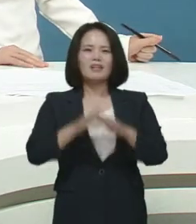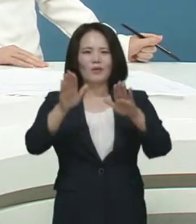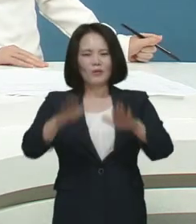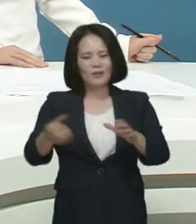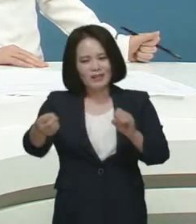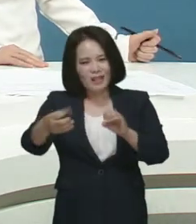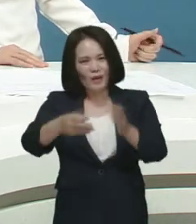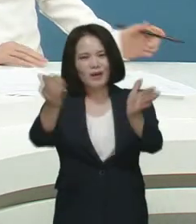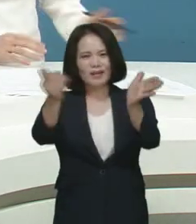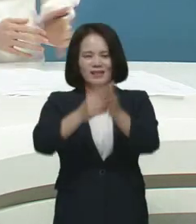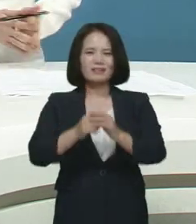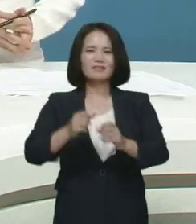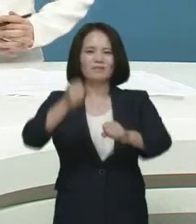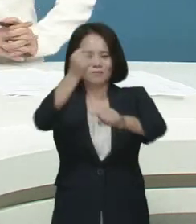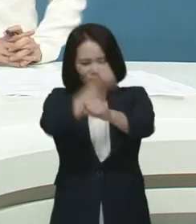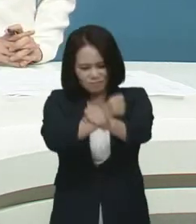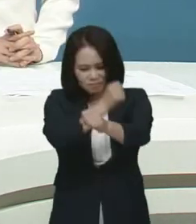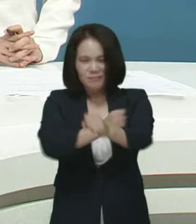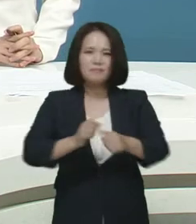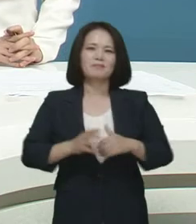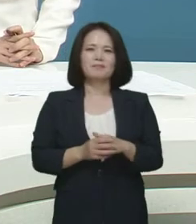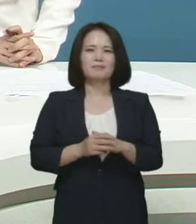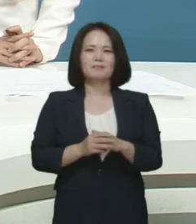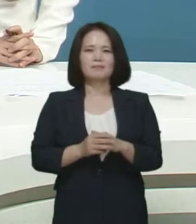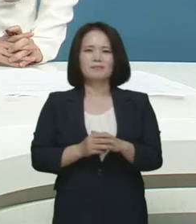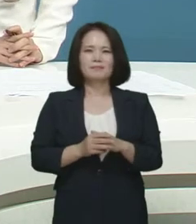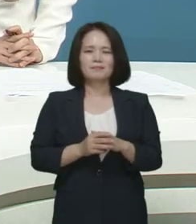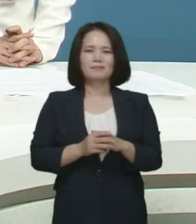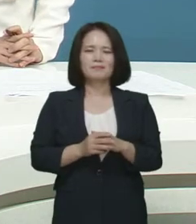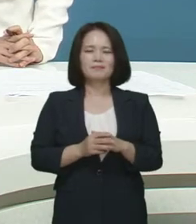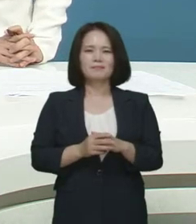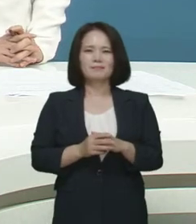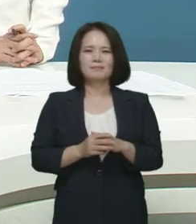오면서 여기까지 하겠습니다 이제 그 사무처장 수고하셨습니다